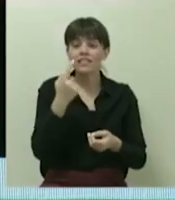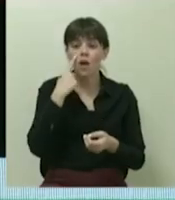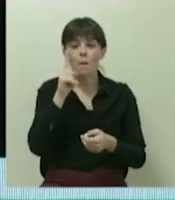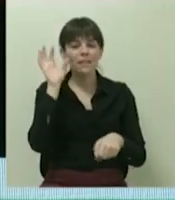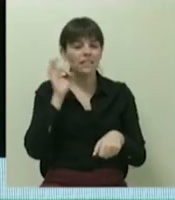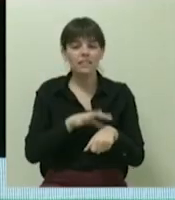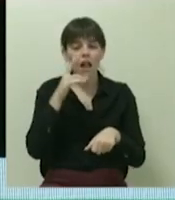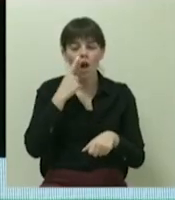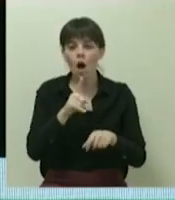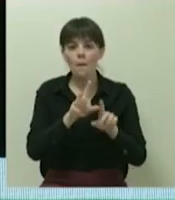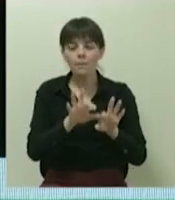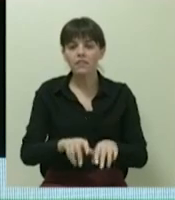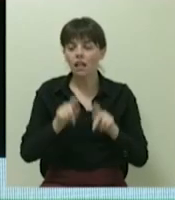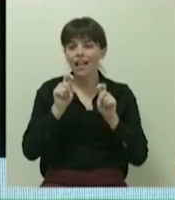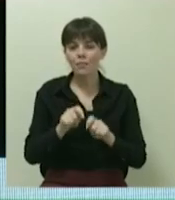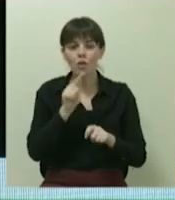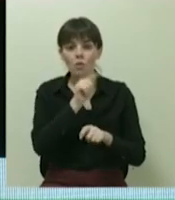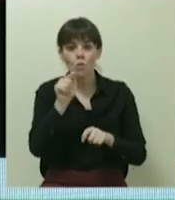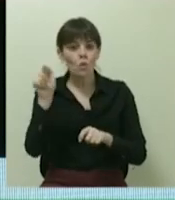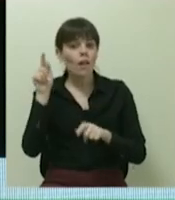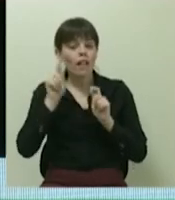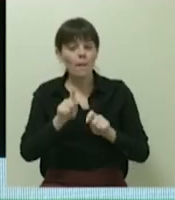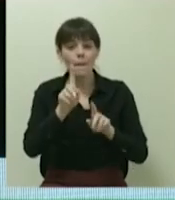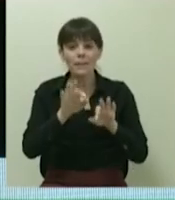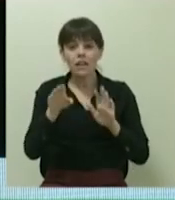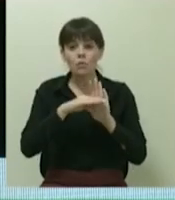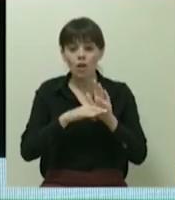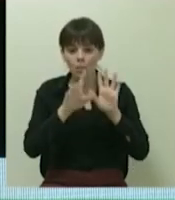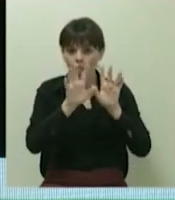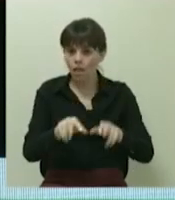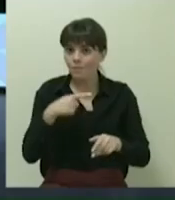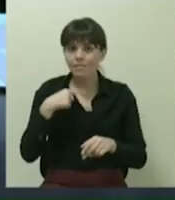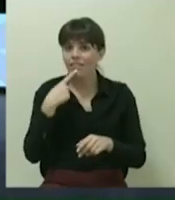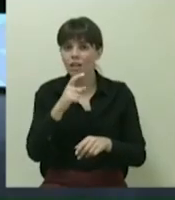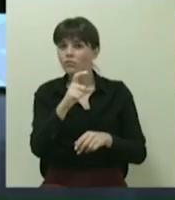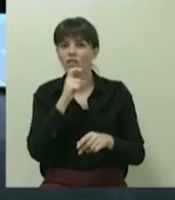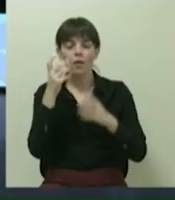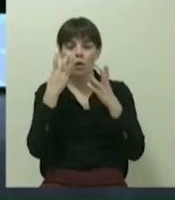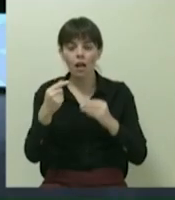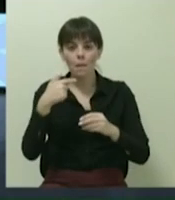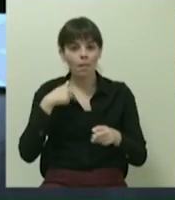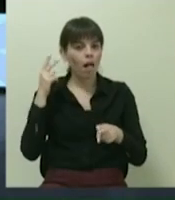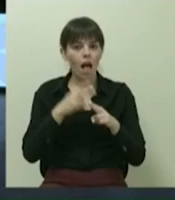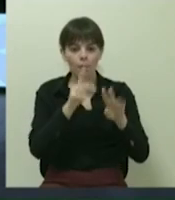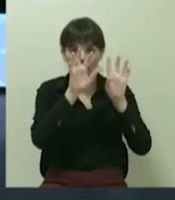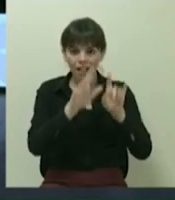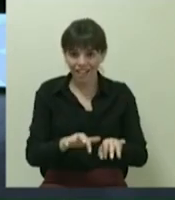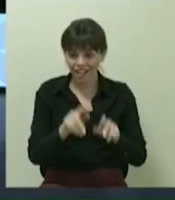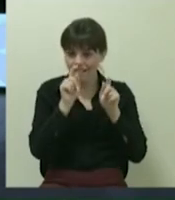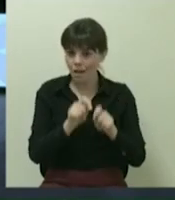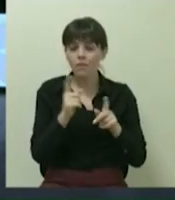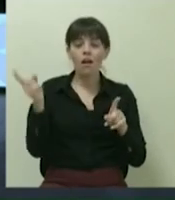saniye içinde yapabiliyoruz. İşte şunu şunu yapan bir bilgisayar programı yaz dedim. Ve cevap olarak bana hemen o programı yazmakla